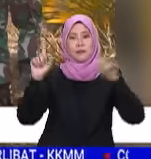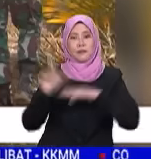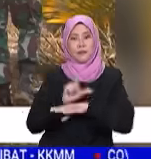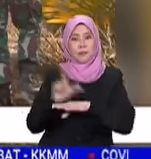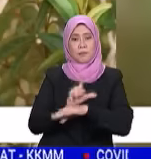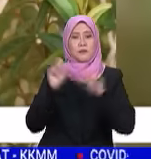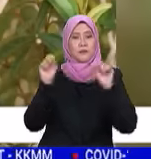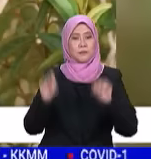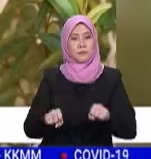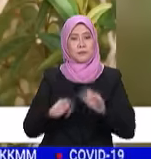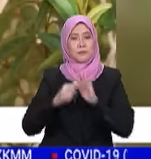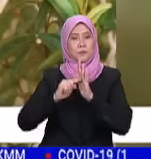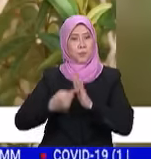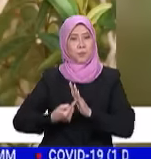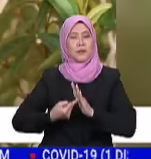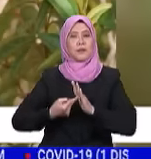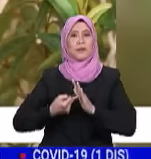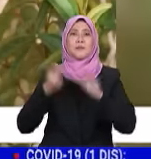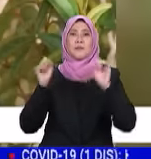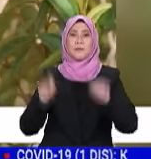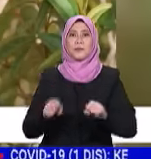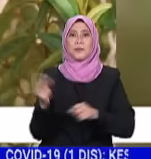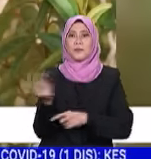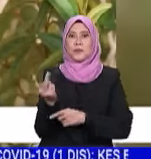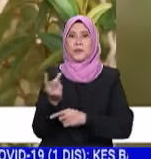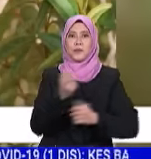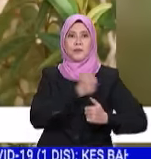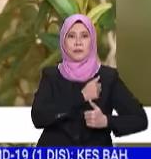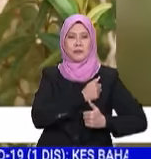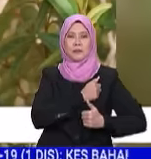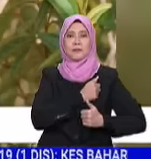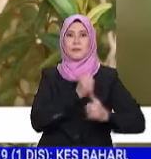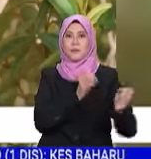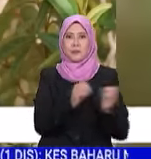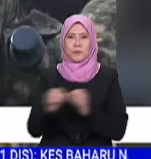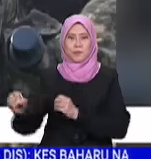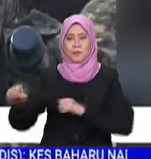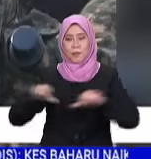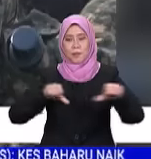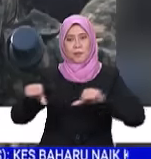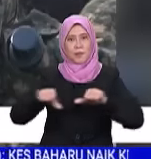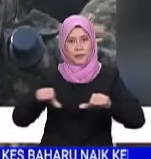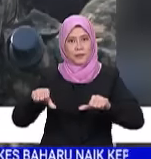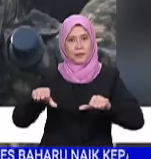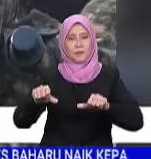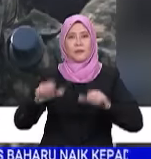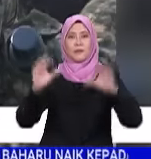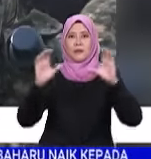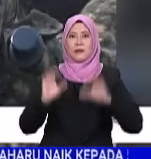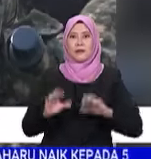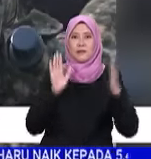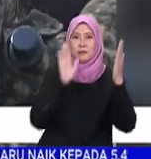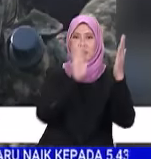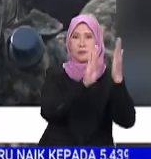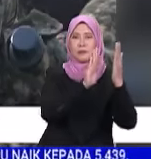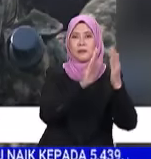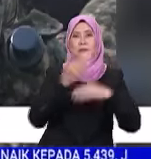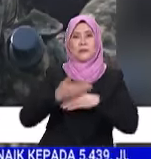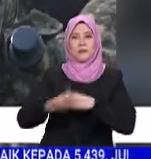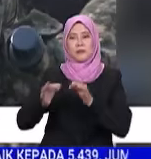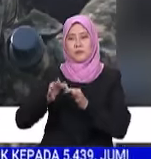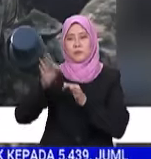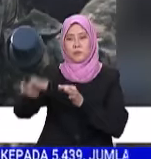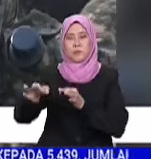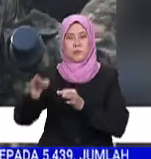ini juga menjadi tanda Aras pada kemampuan kedua-dua angkatan tentera menganjurkan aktiviti bilateral secara fizikal selepas pas